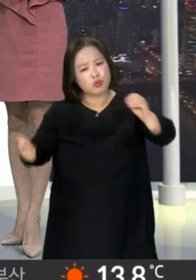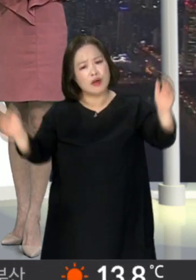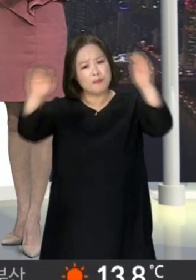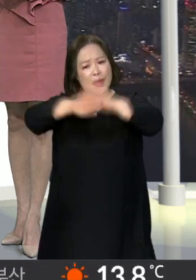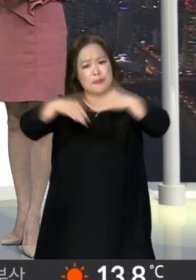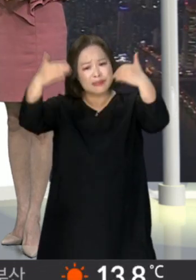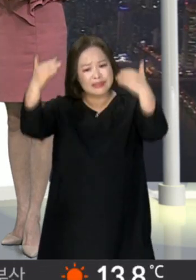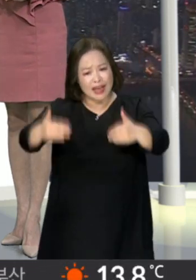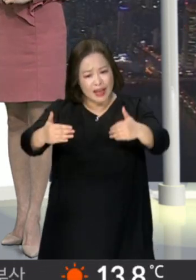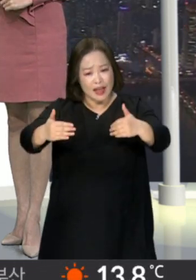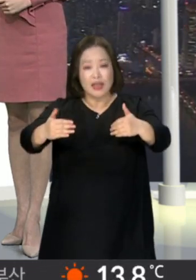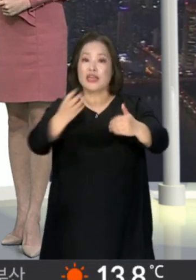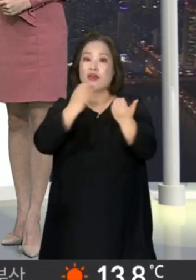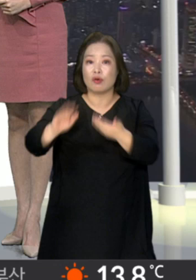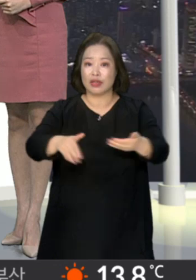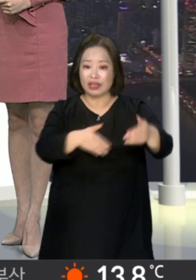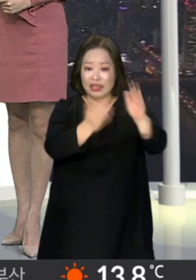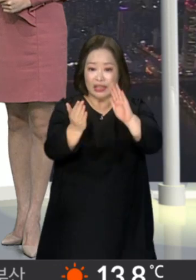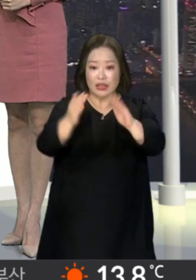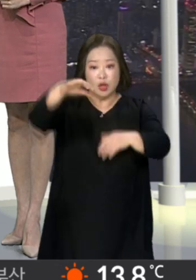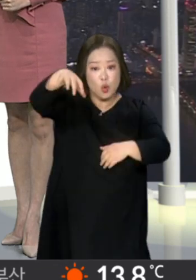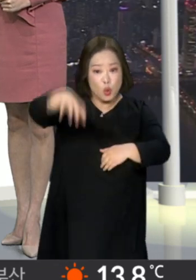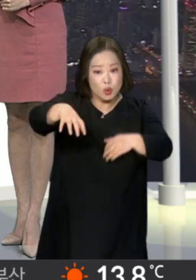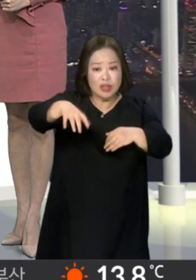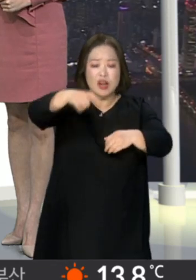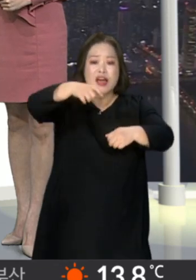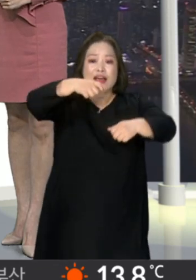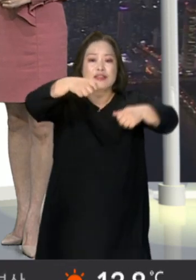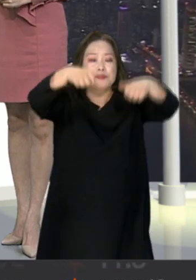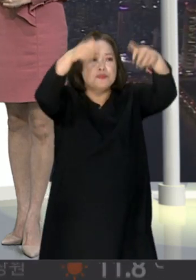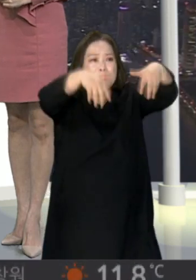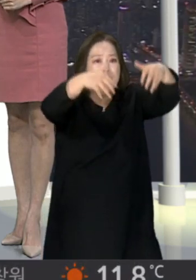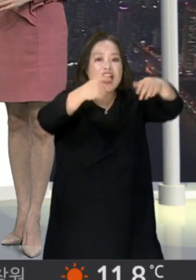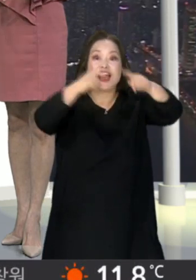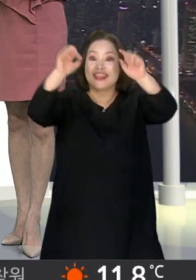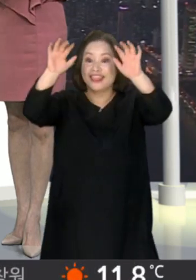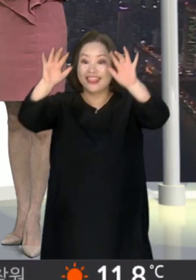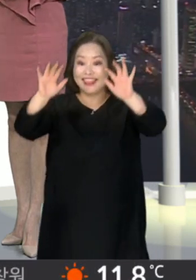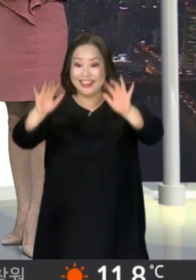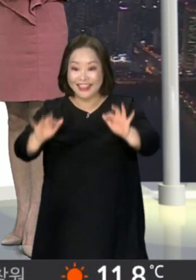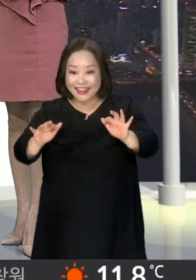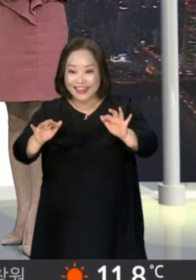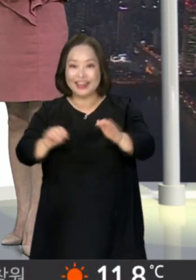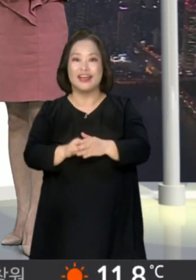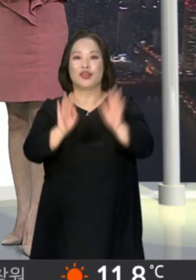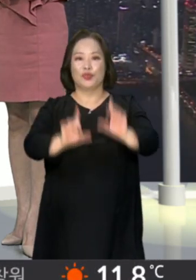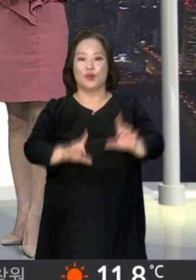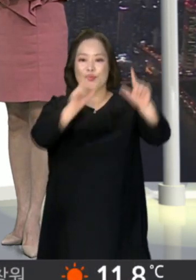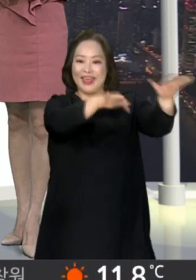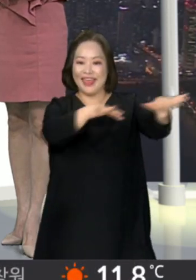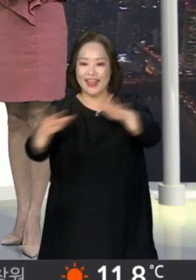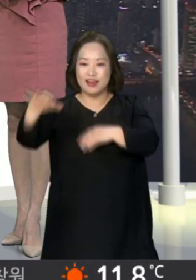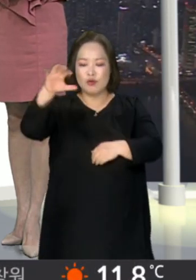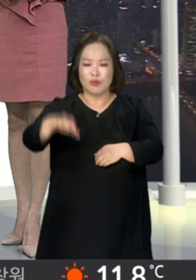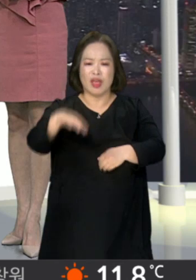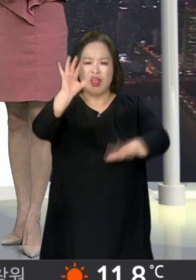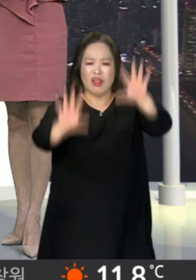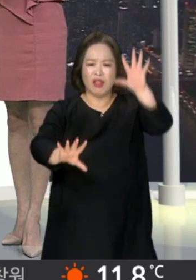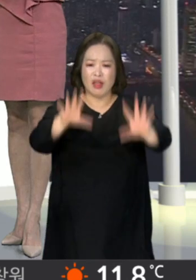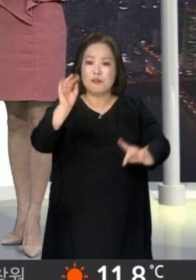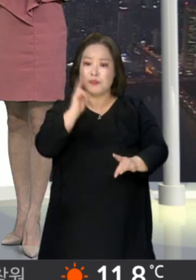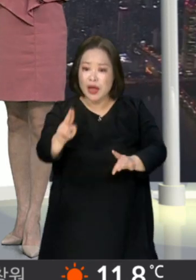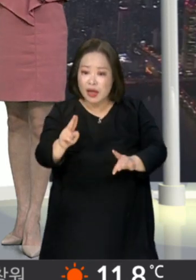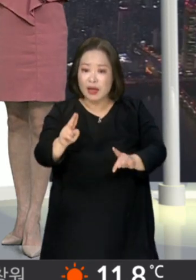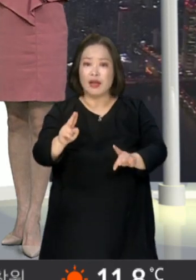사이 다시 경기와 강원 영서 지역은 비나 눈이 예상이 됩니다. 한편 동해안 지역은 대기가 많이